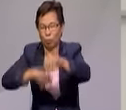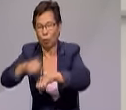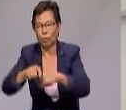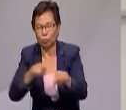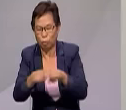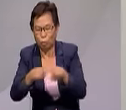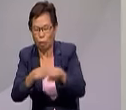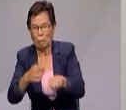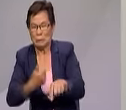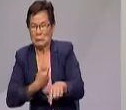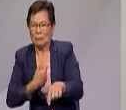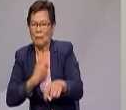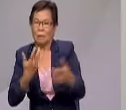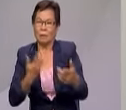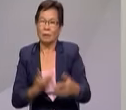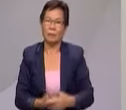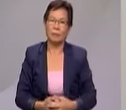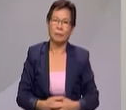punya diri.